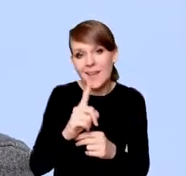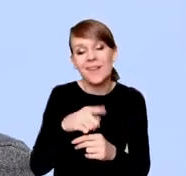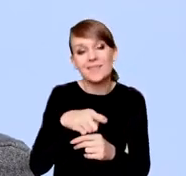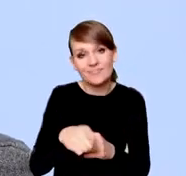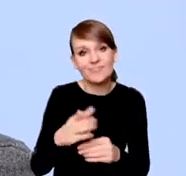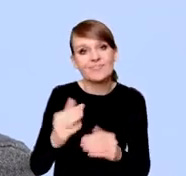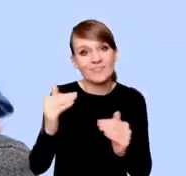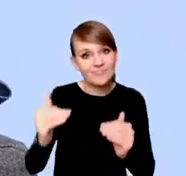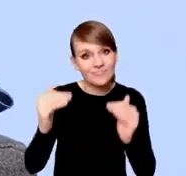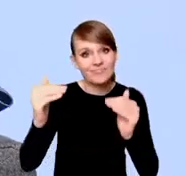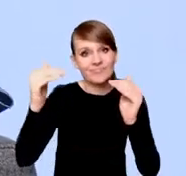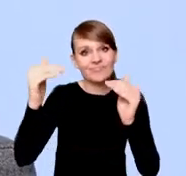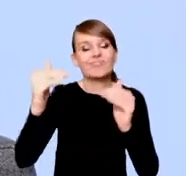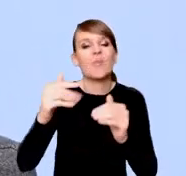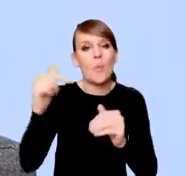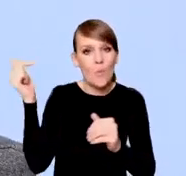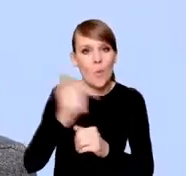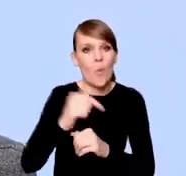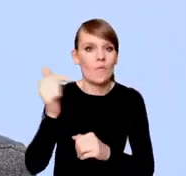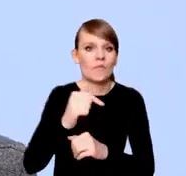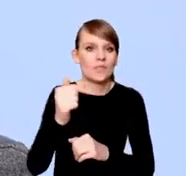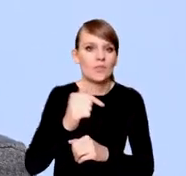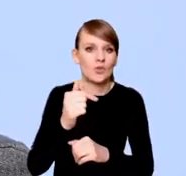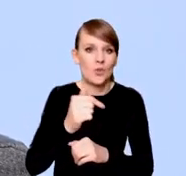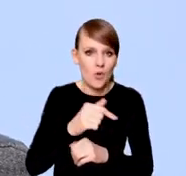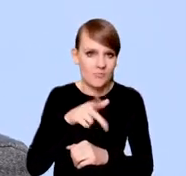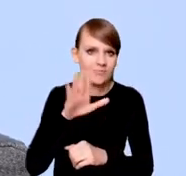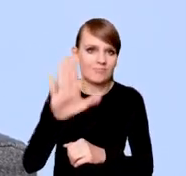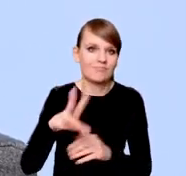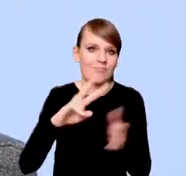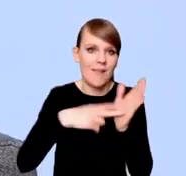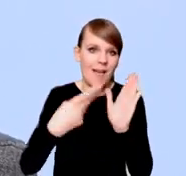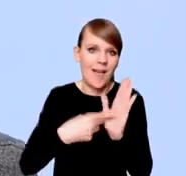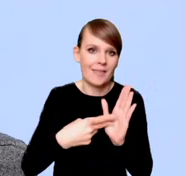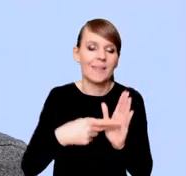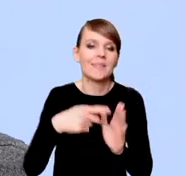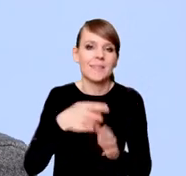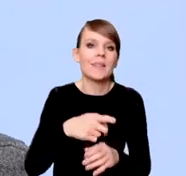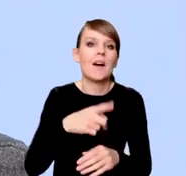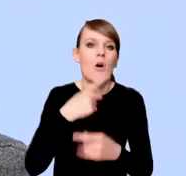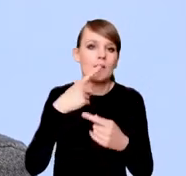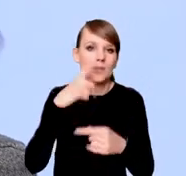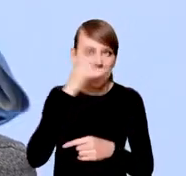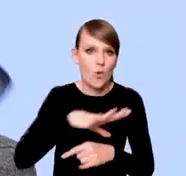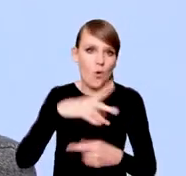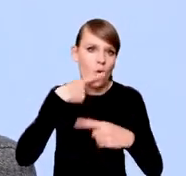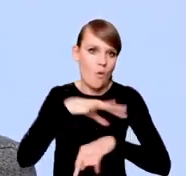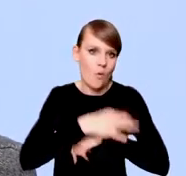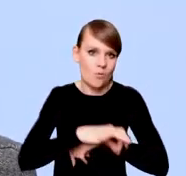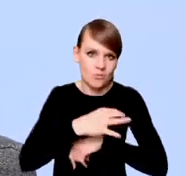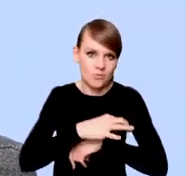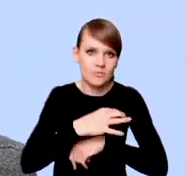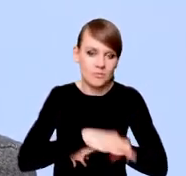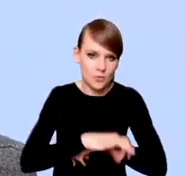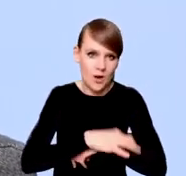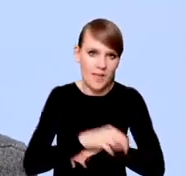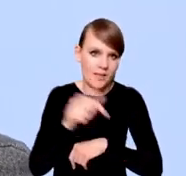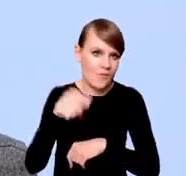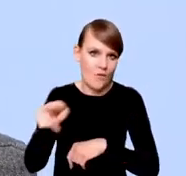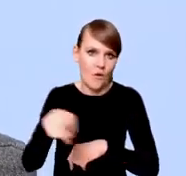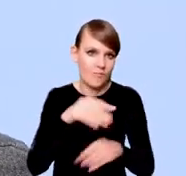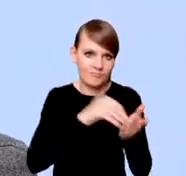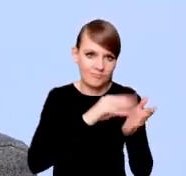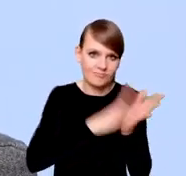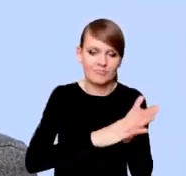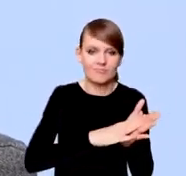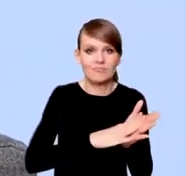być strategia społecznej odpowiedzialności uchwalona przez uczelnię i podejmowane działania, żeby